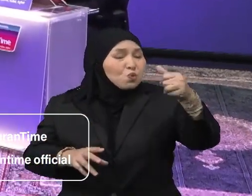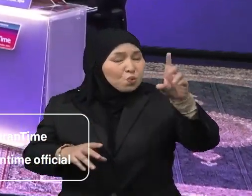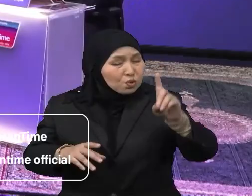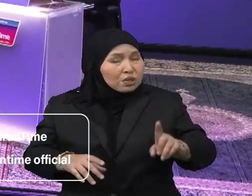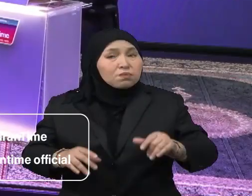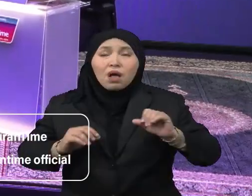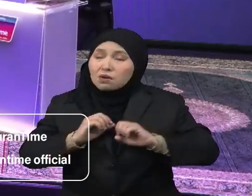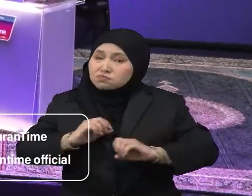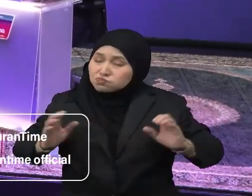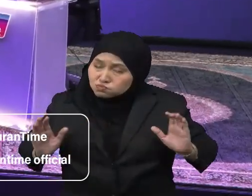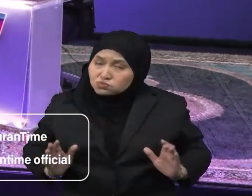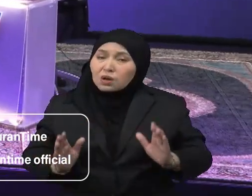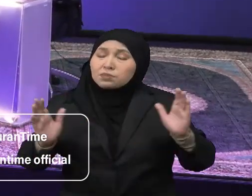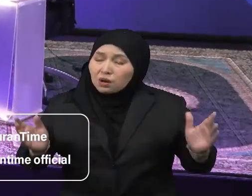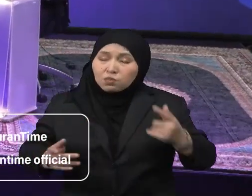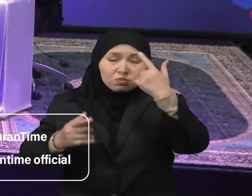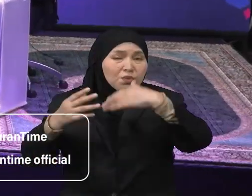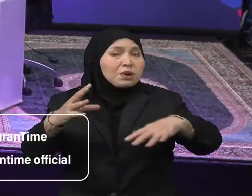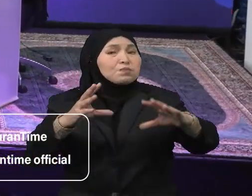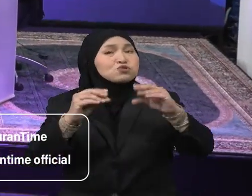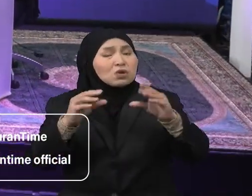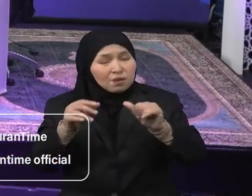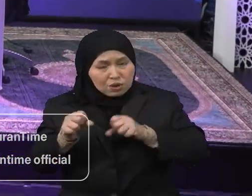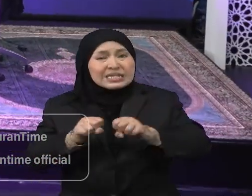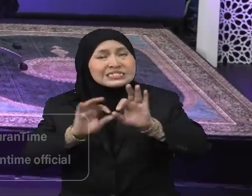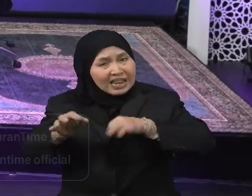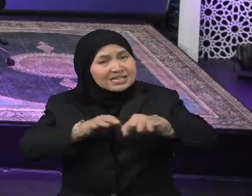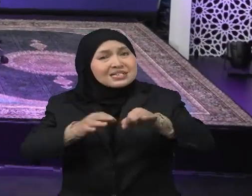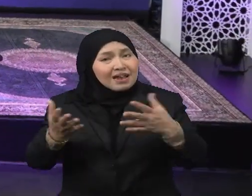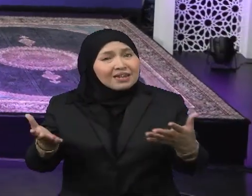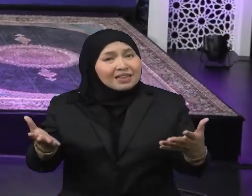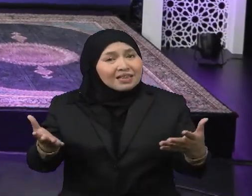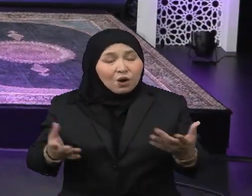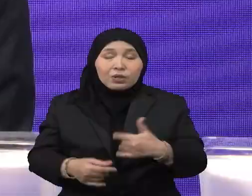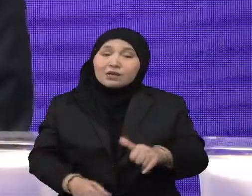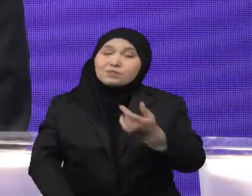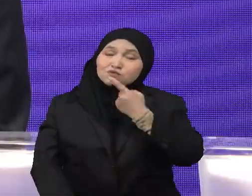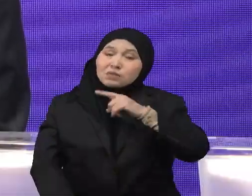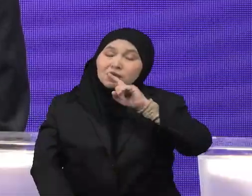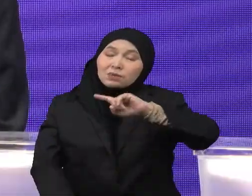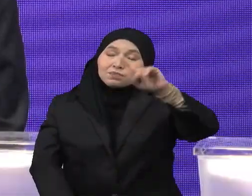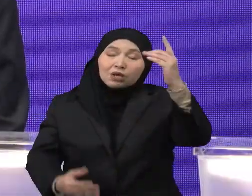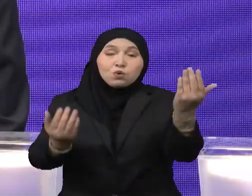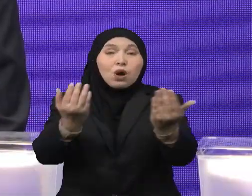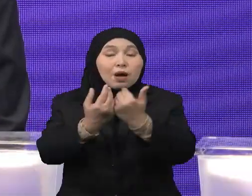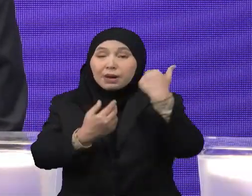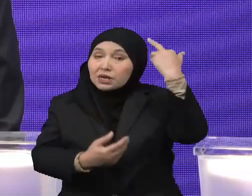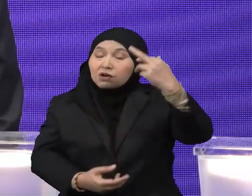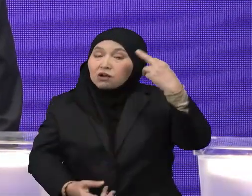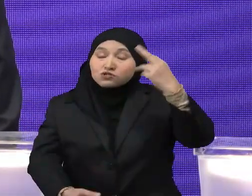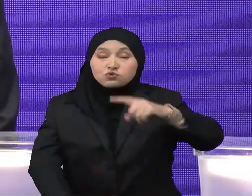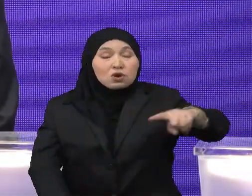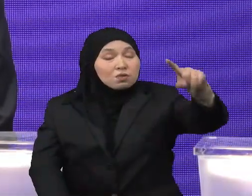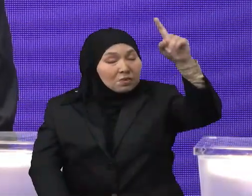untuk kalau beli dijelaskan Bismillah Alhamdulillah washolatu wassalamu ala rasulillah wa